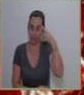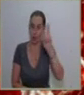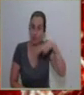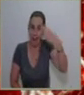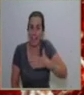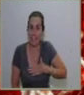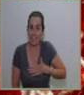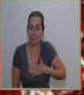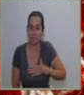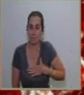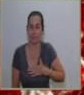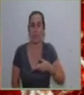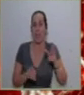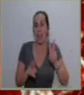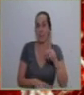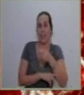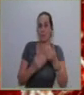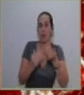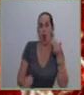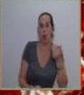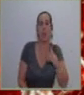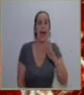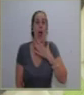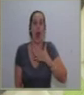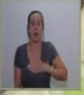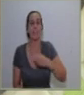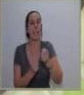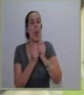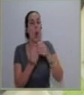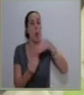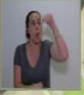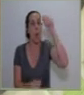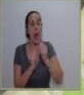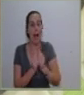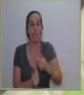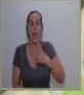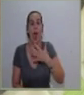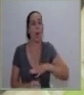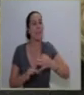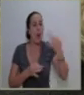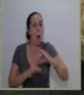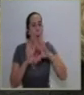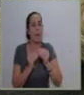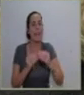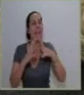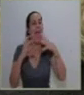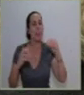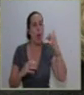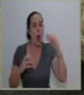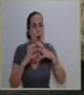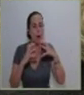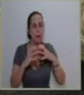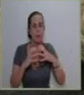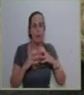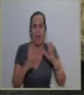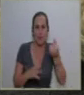לי. אפשר להזמין מראש. אז אני רוצה את הלולב, אני רוצה קומפלט, את רוג. איפה